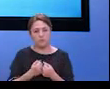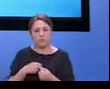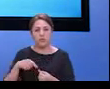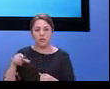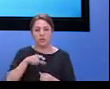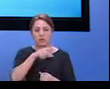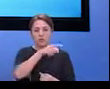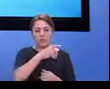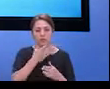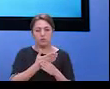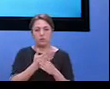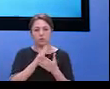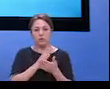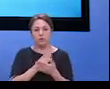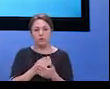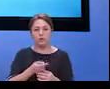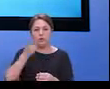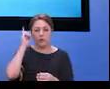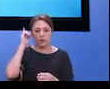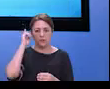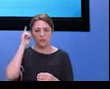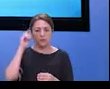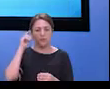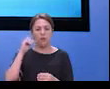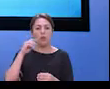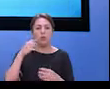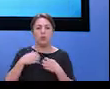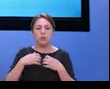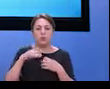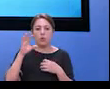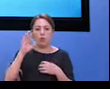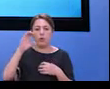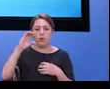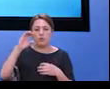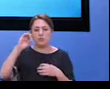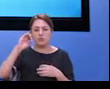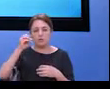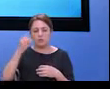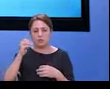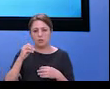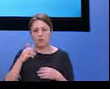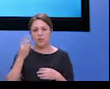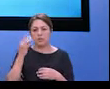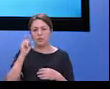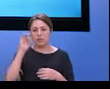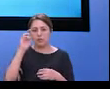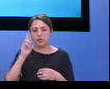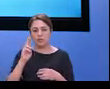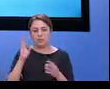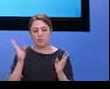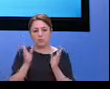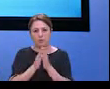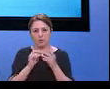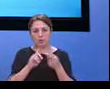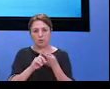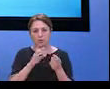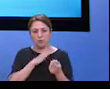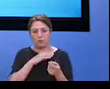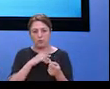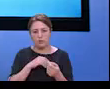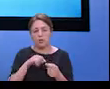бири ҳисобланади. Қадимдан Орта Осиё, яъни Ўзбекистон қадимги шарқ билан алоқа қилган. Археолог